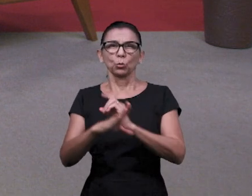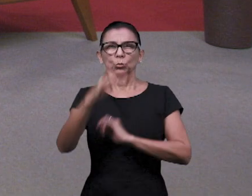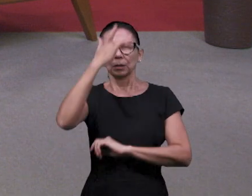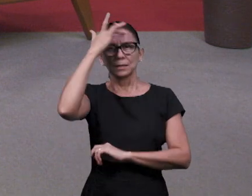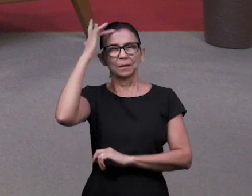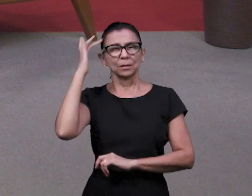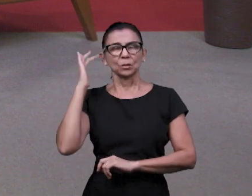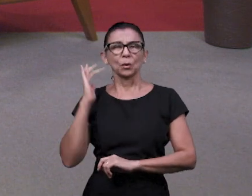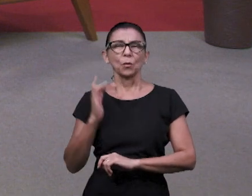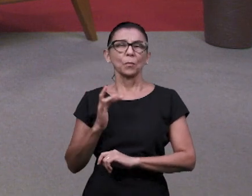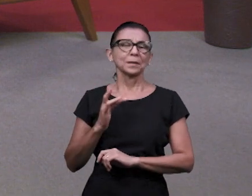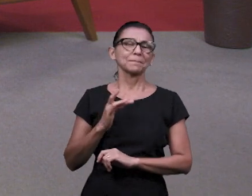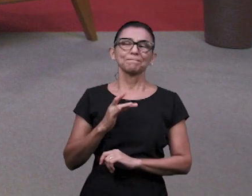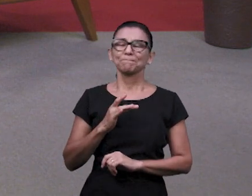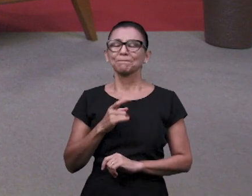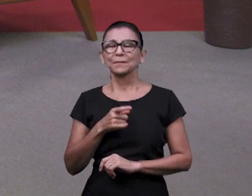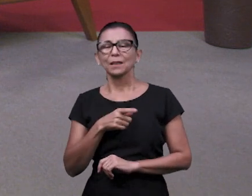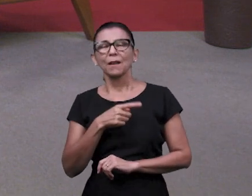besoins, c'est